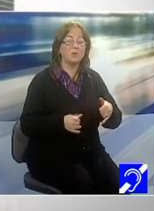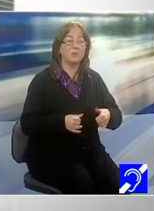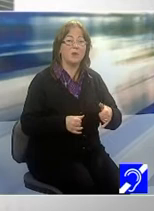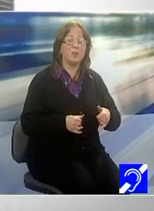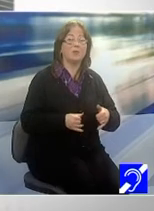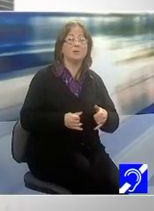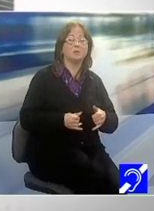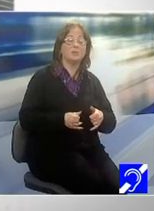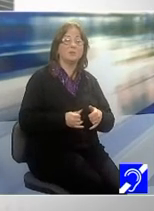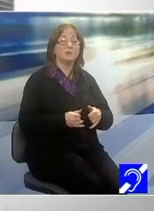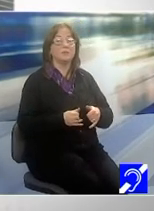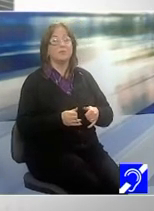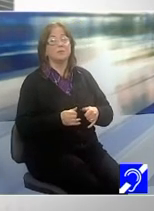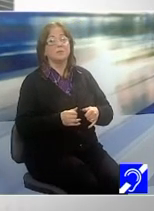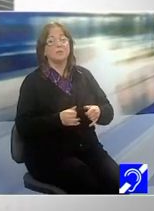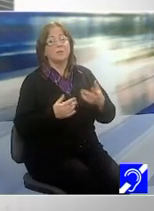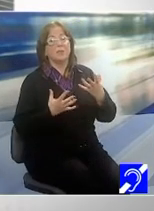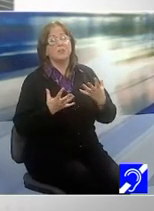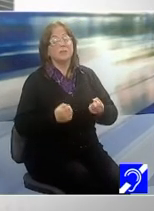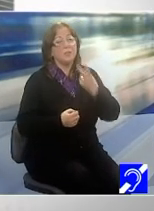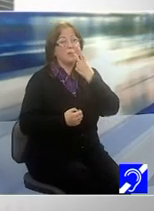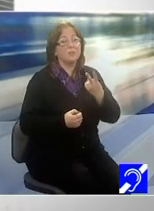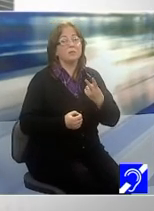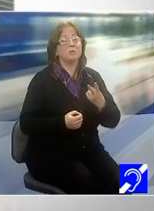eu, lege electorală, de...